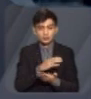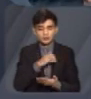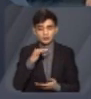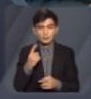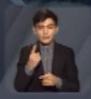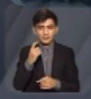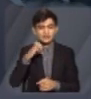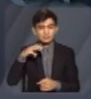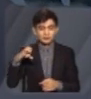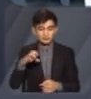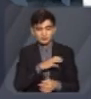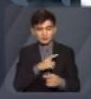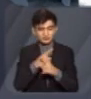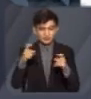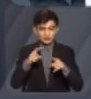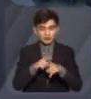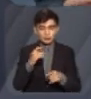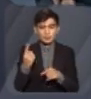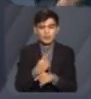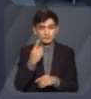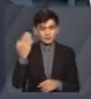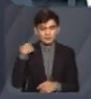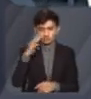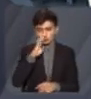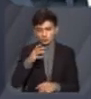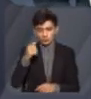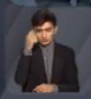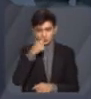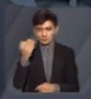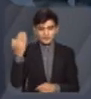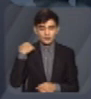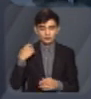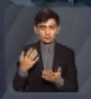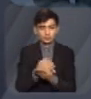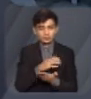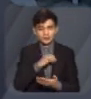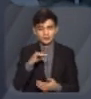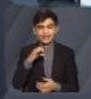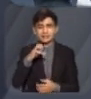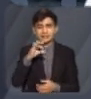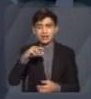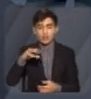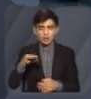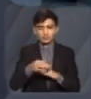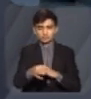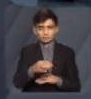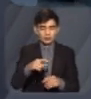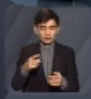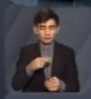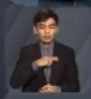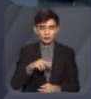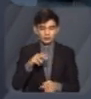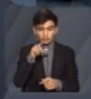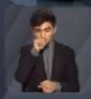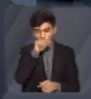Первые сообщения о таких голубях впервые появились еще 4 года назад. Тогда жители села Бекалка нашли мертвого голубя с